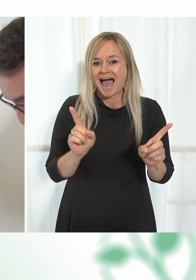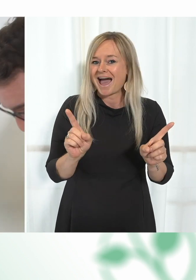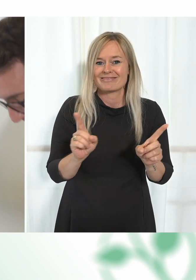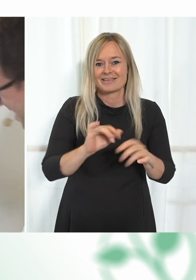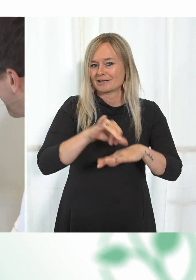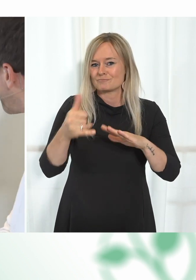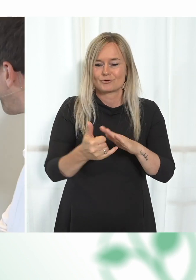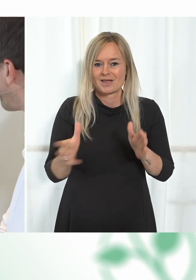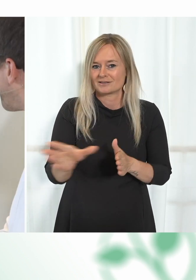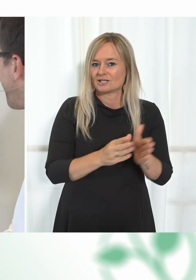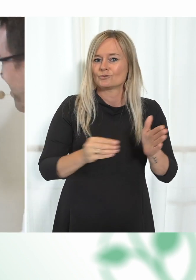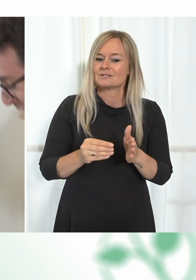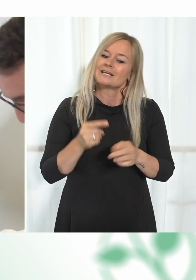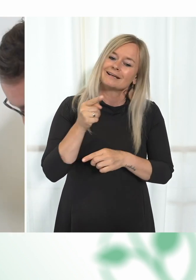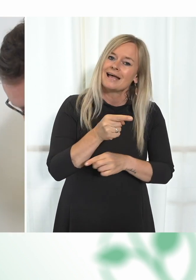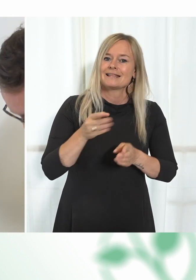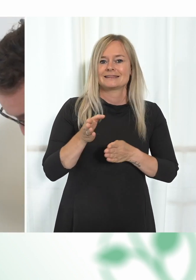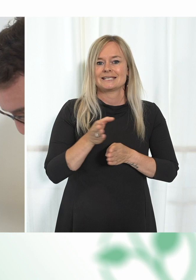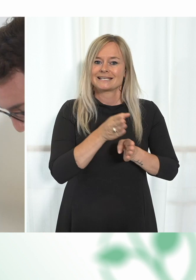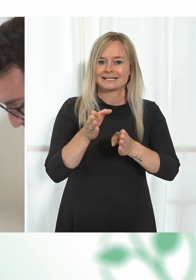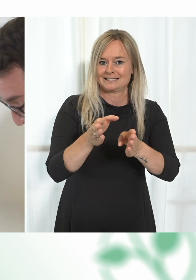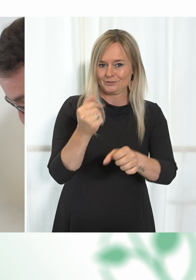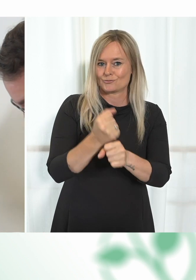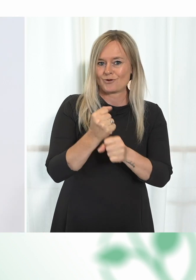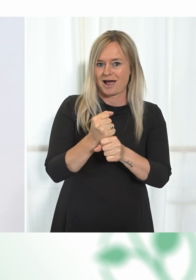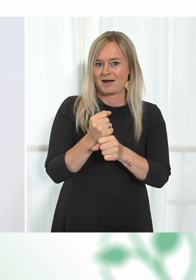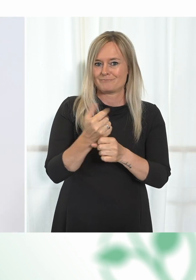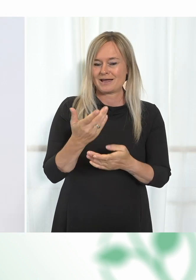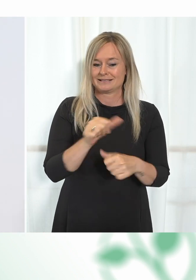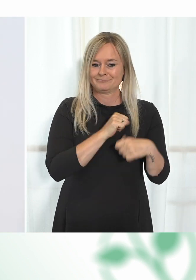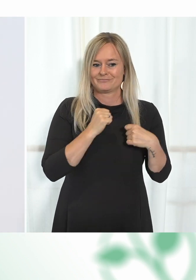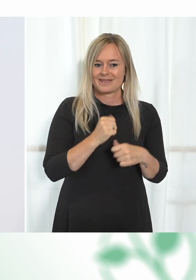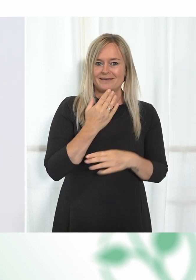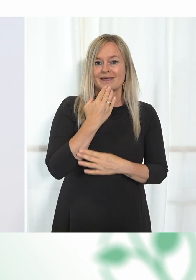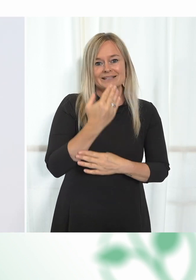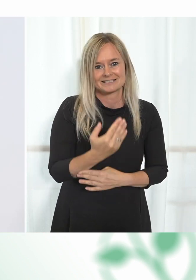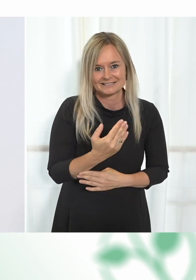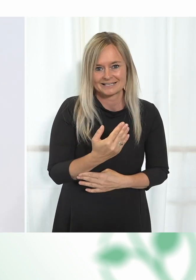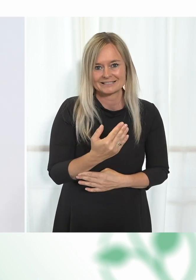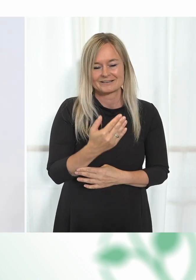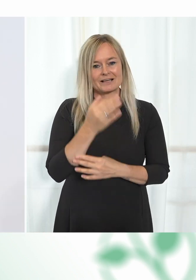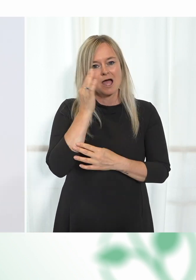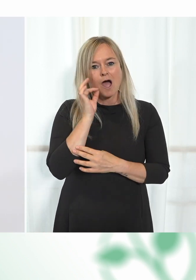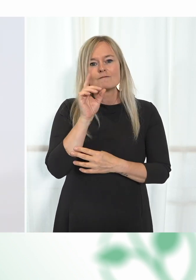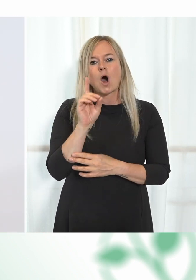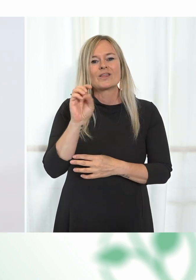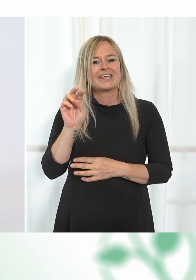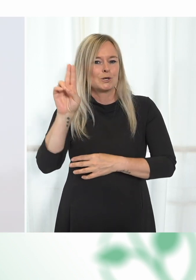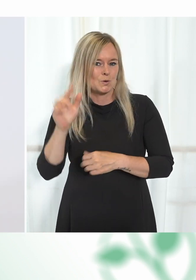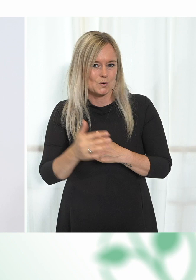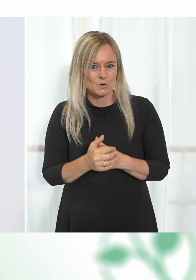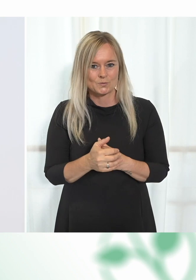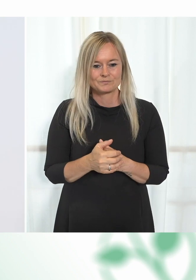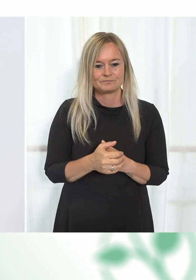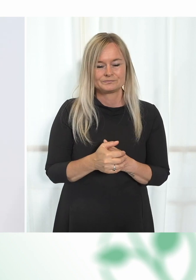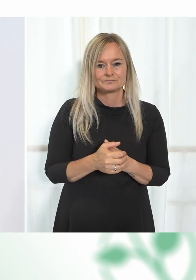richtig, die in diese Richtung arbeiten. Und den Appell, den können wir natürlich nur weitergeben. Herzlichen Dank, Frau Deo, für den Impuls. Für Sie